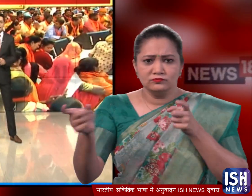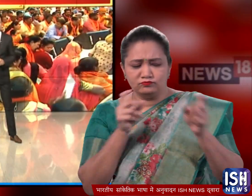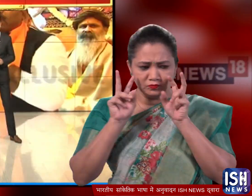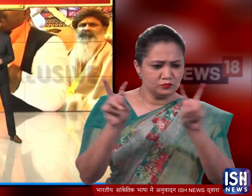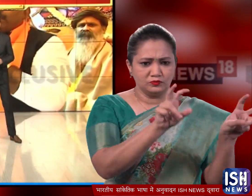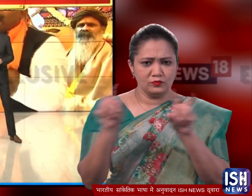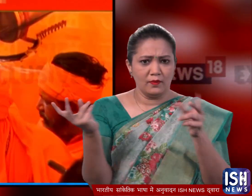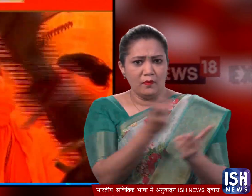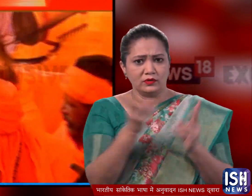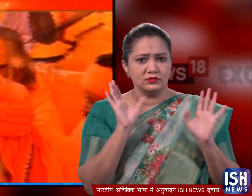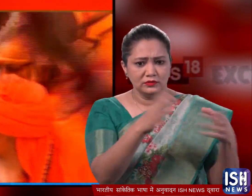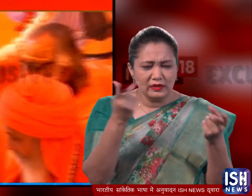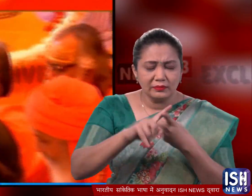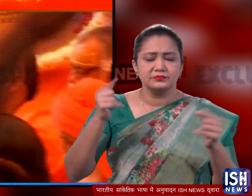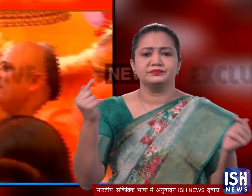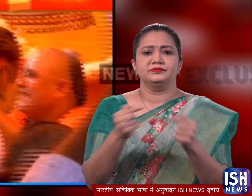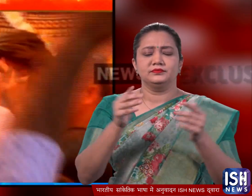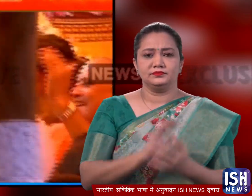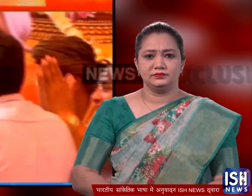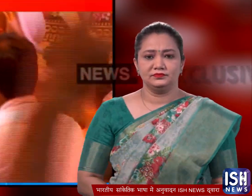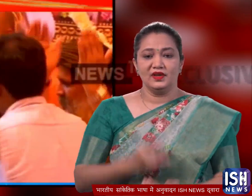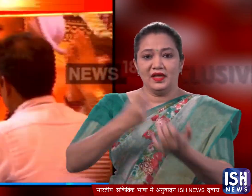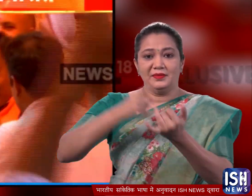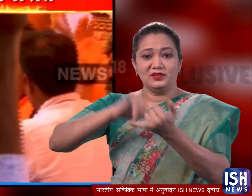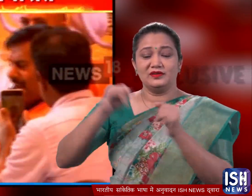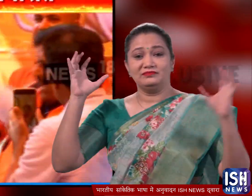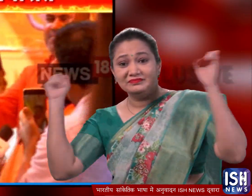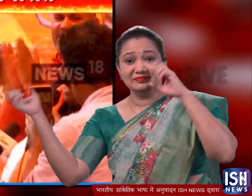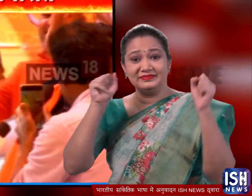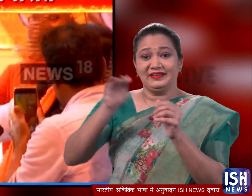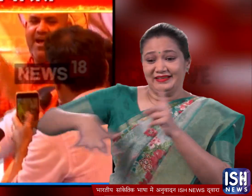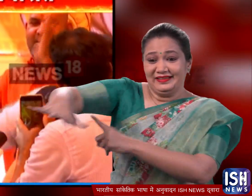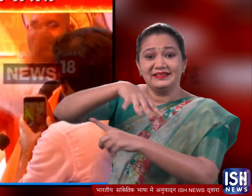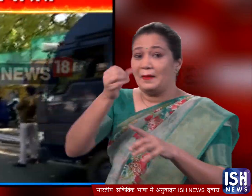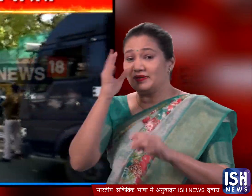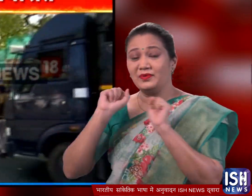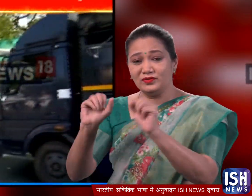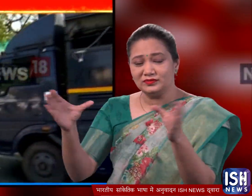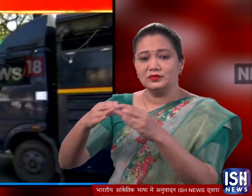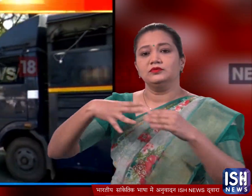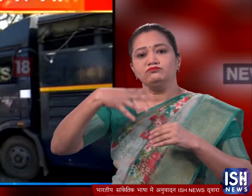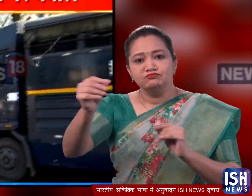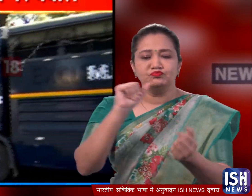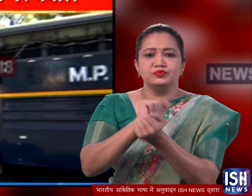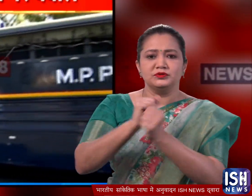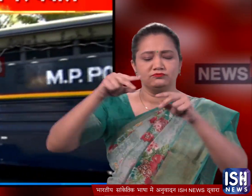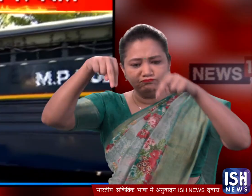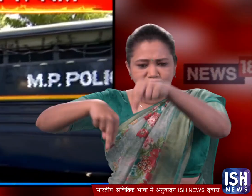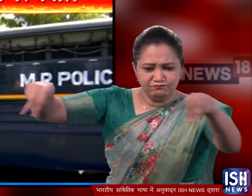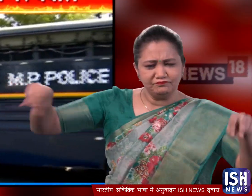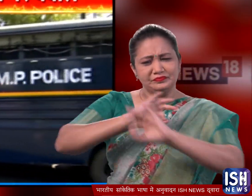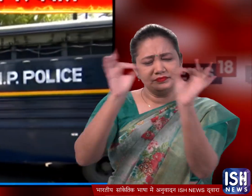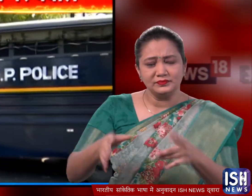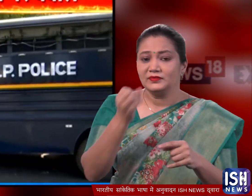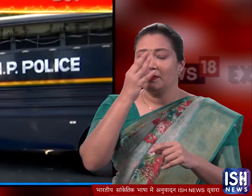पैनी नजर बनी रही। और रामेश्वर शर्मा जहां रामधुनी रमाए बैठे थे, उसके बाहर पुलिस ने पहरा सख्त कर दिया। पुलिस ने